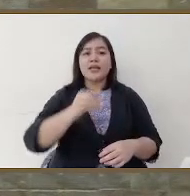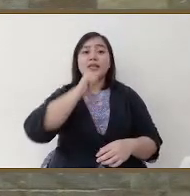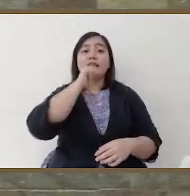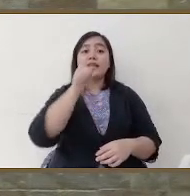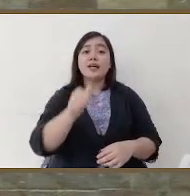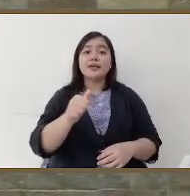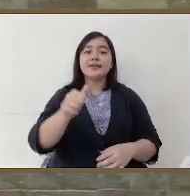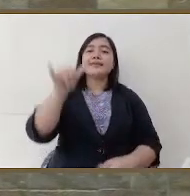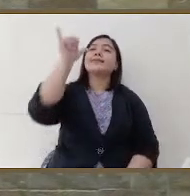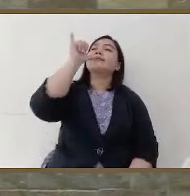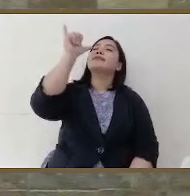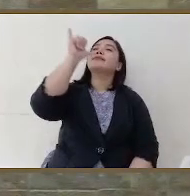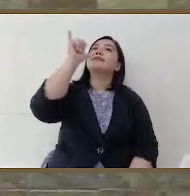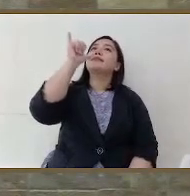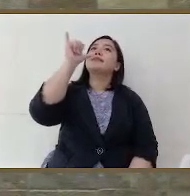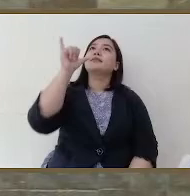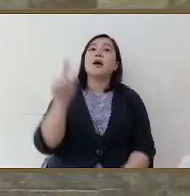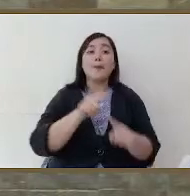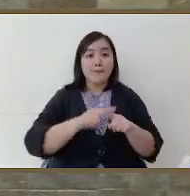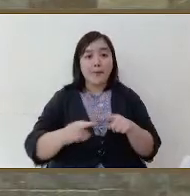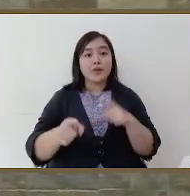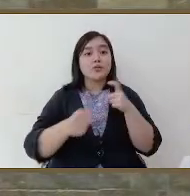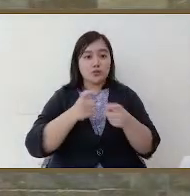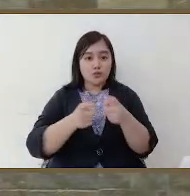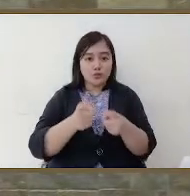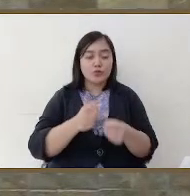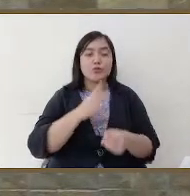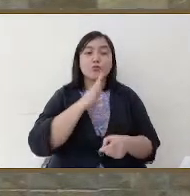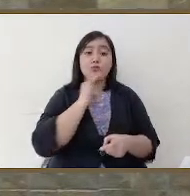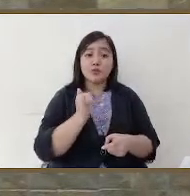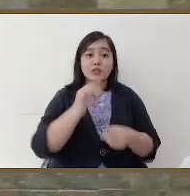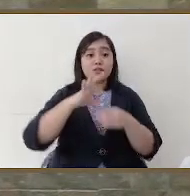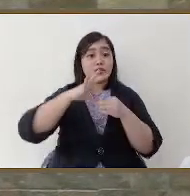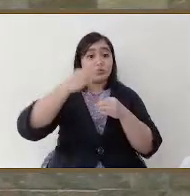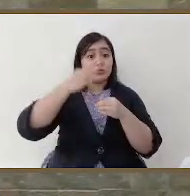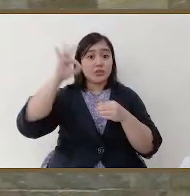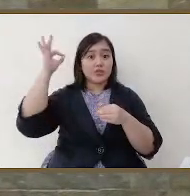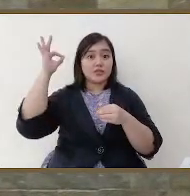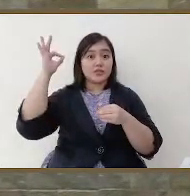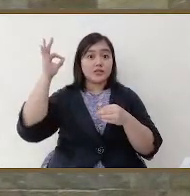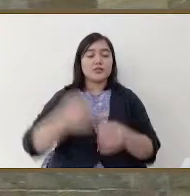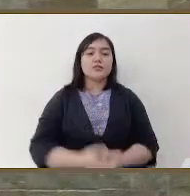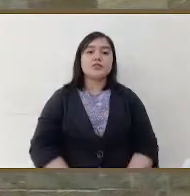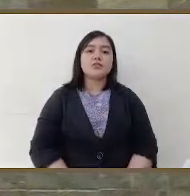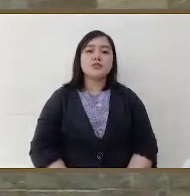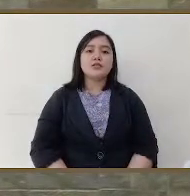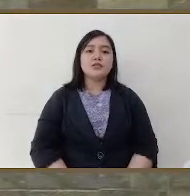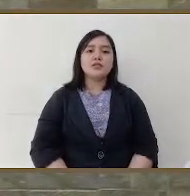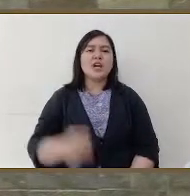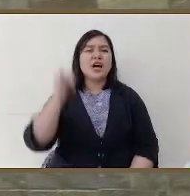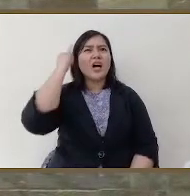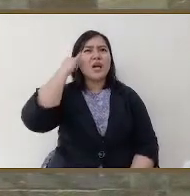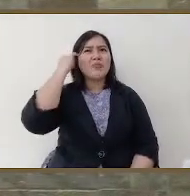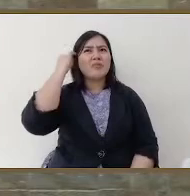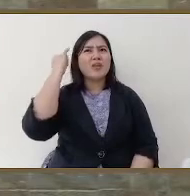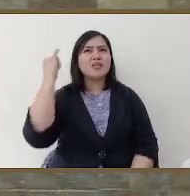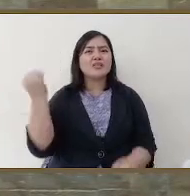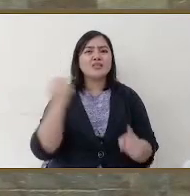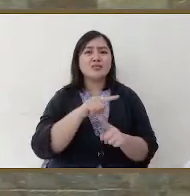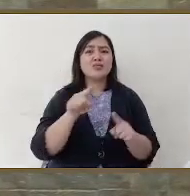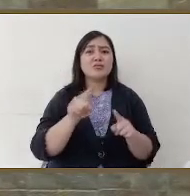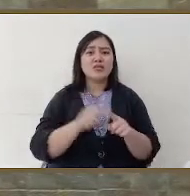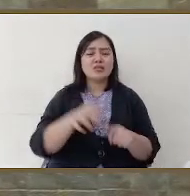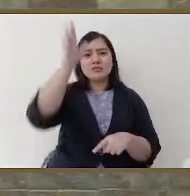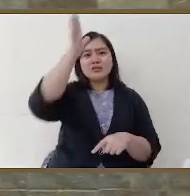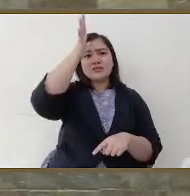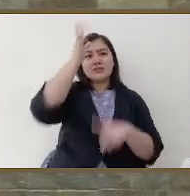exists, but be ye filled. Imagine the time that you're talking to your kids when you are